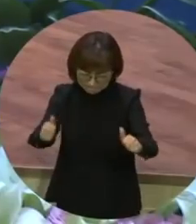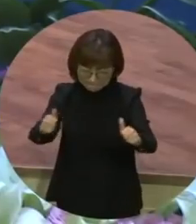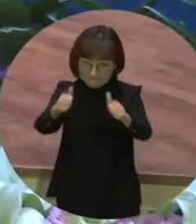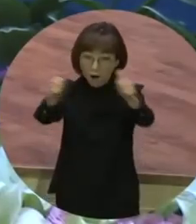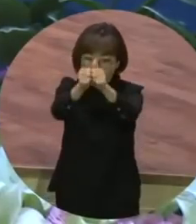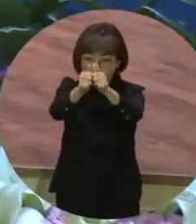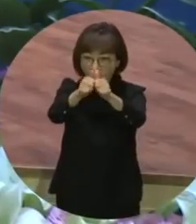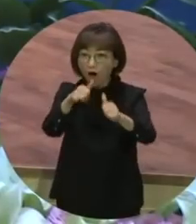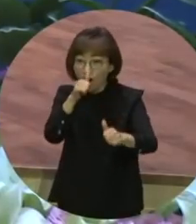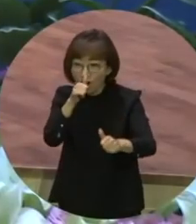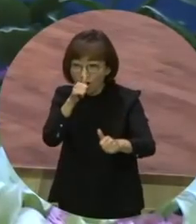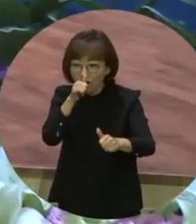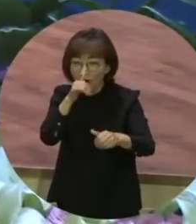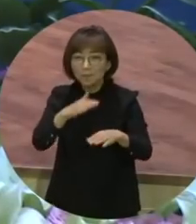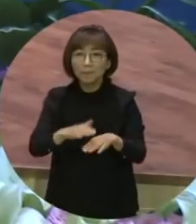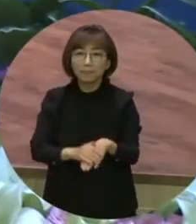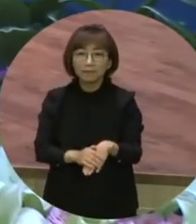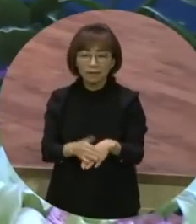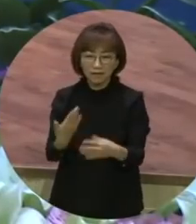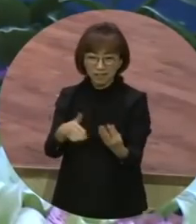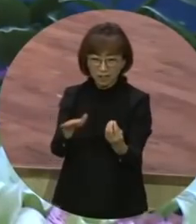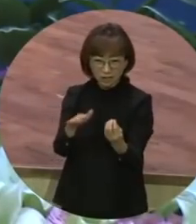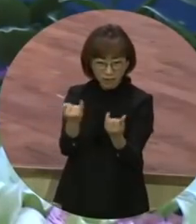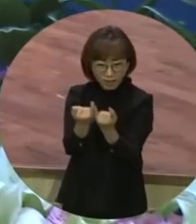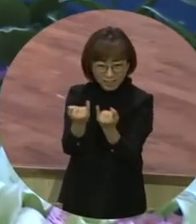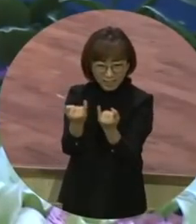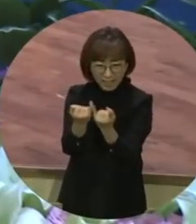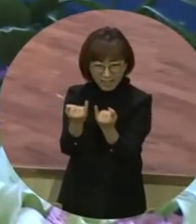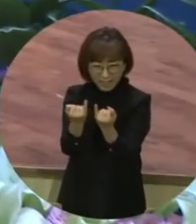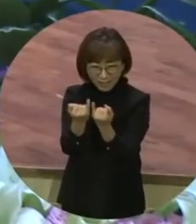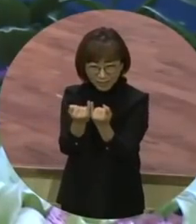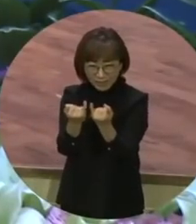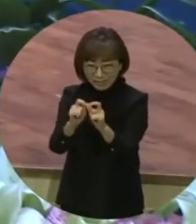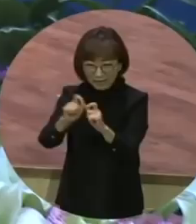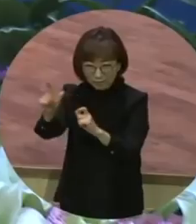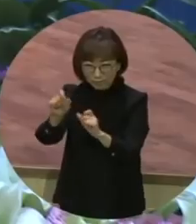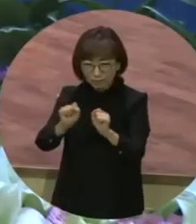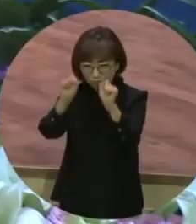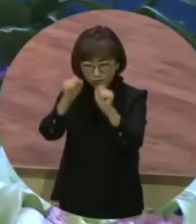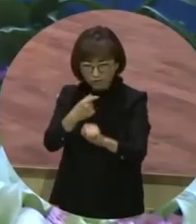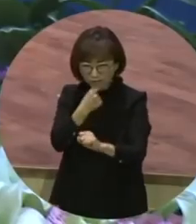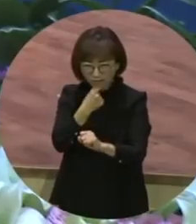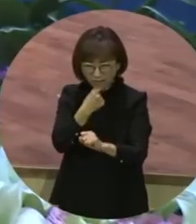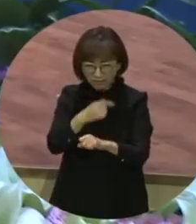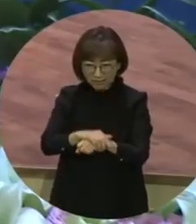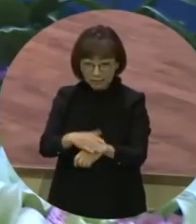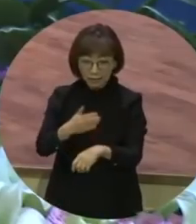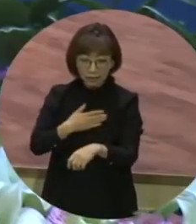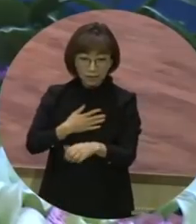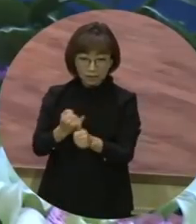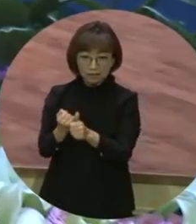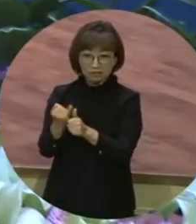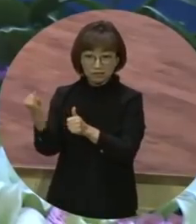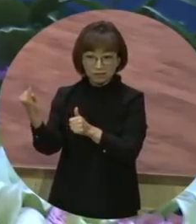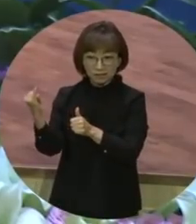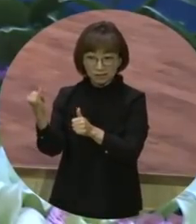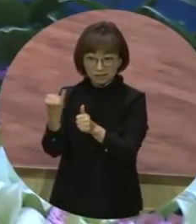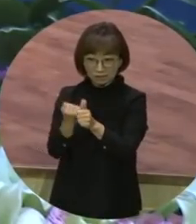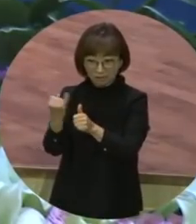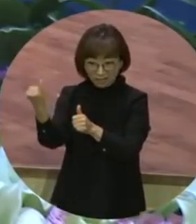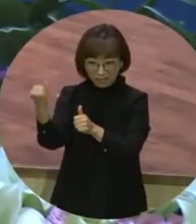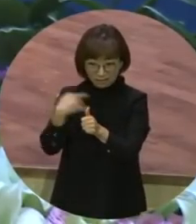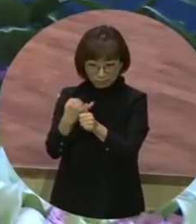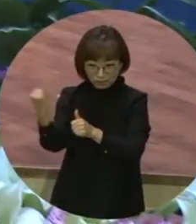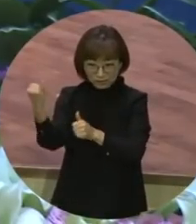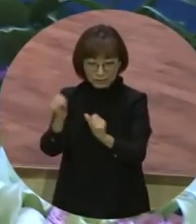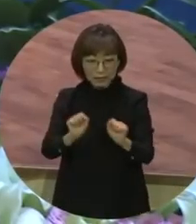여자들은 보면 탁구 별로 여자들은 뭐 운동을 안 좋아해요. 우리 집 사람 보면 스포츠 뉴스 나오면 집에 방에 들어가 버려요